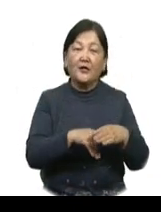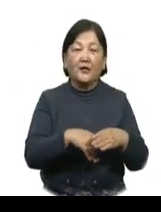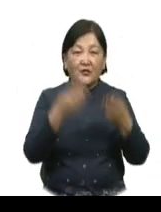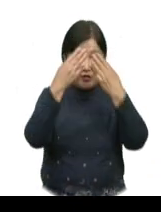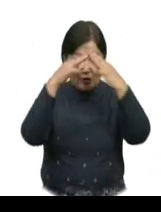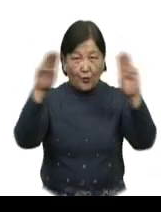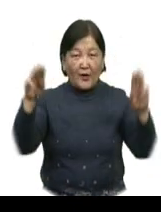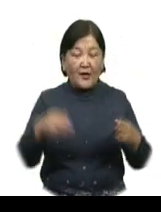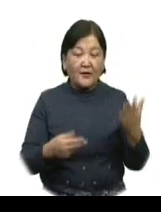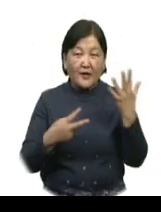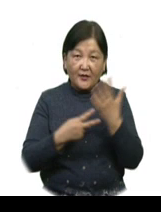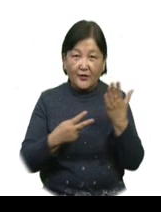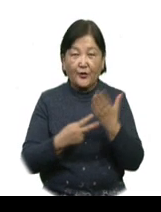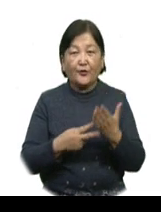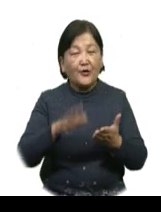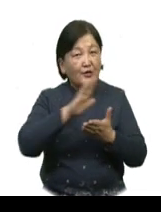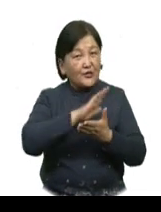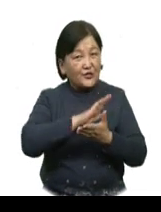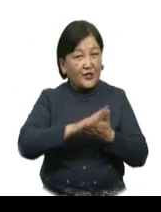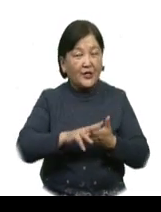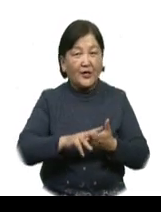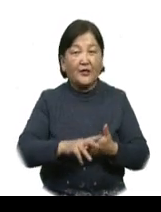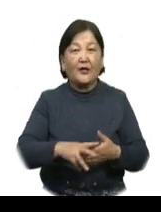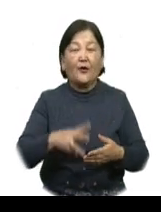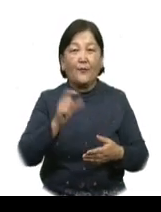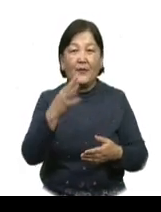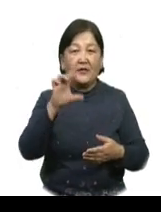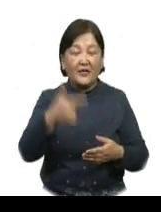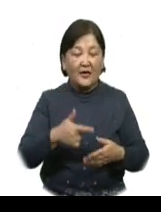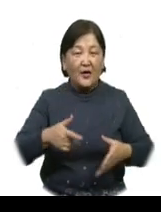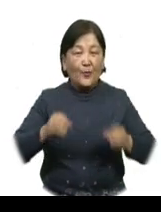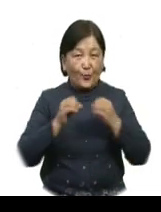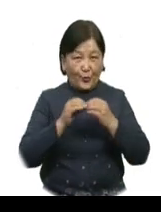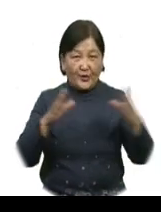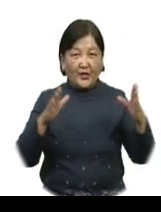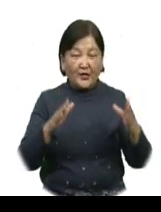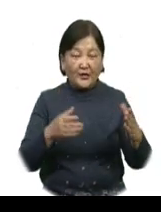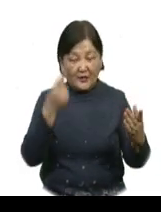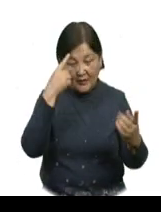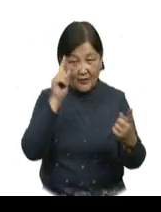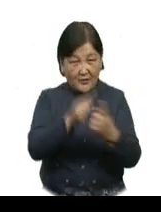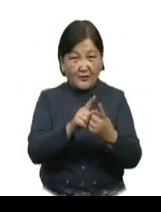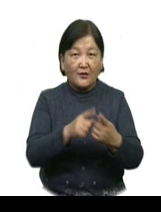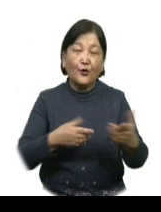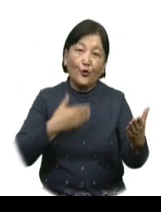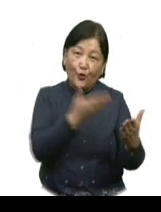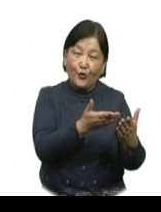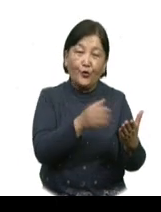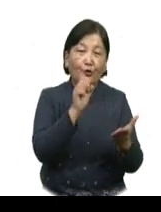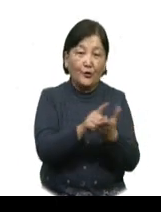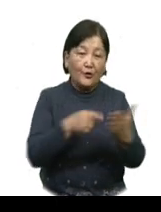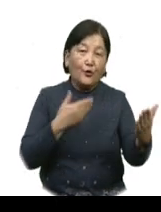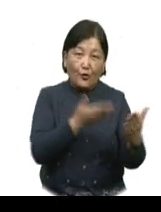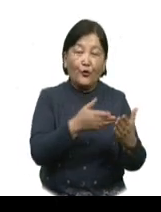ухаан, техник технологи, шин одоо мэддэг бүтээх энэ одоо зарцуултанд бол бас хамгийн